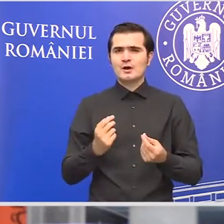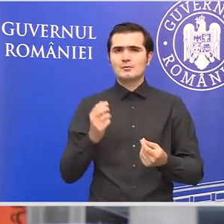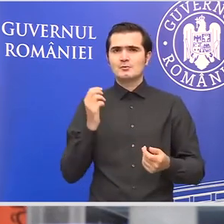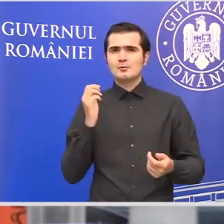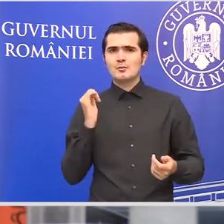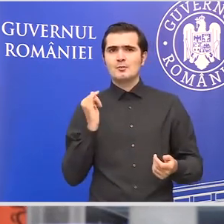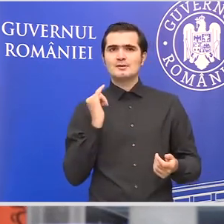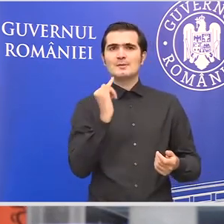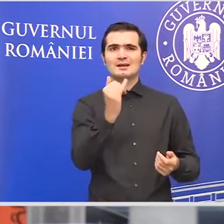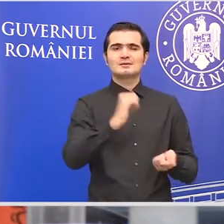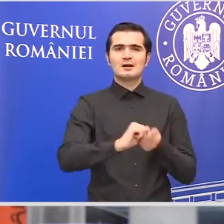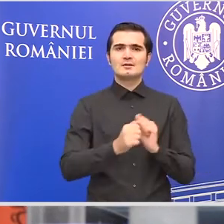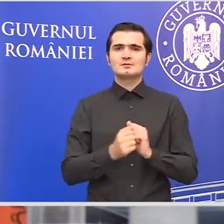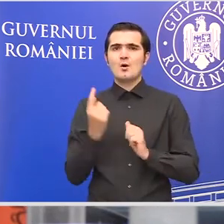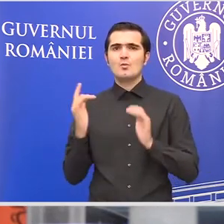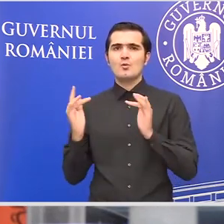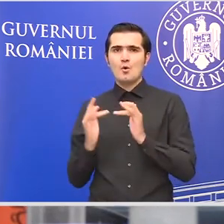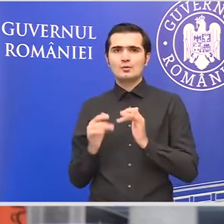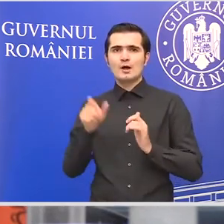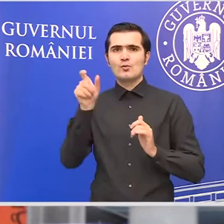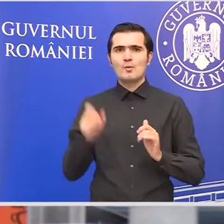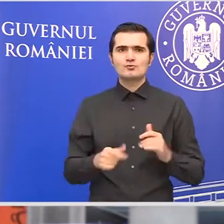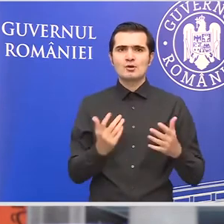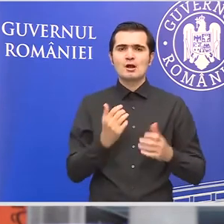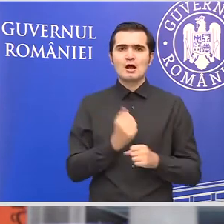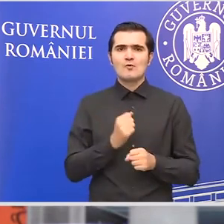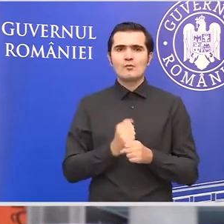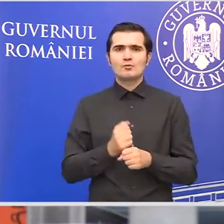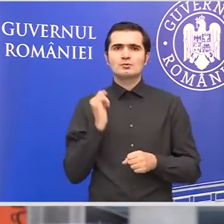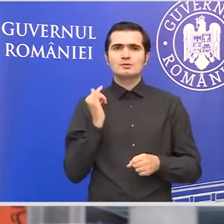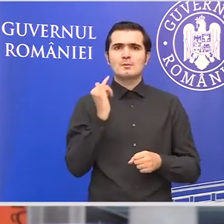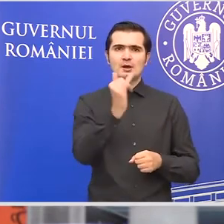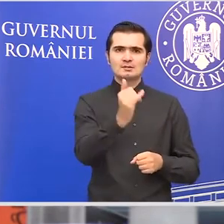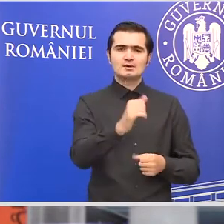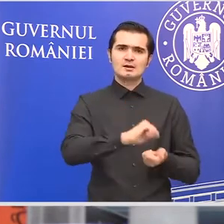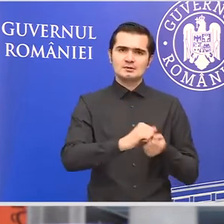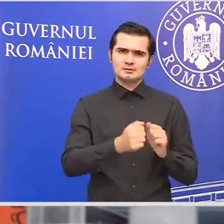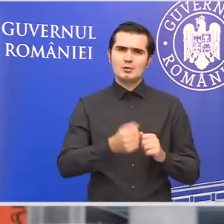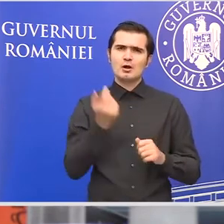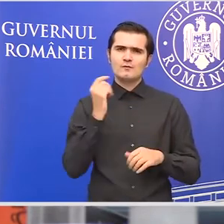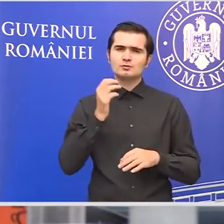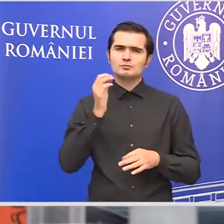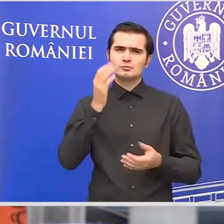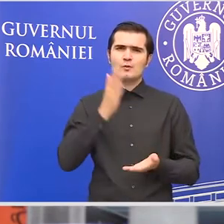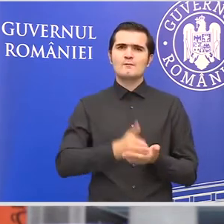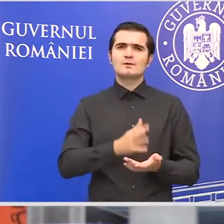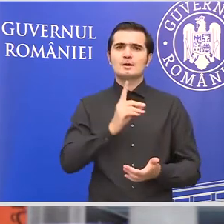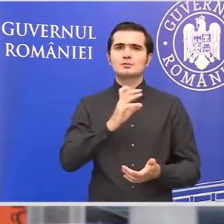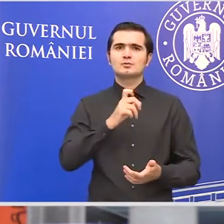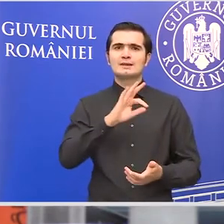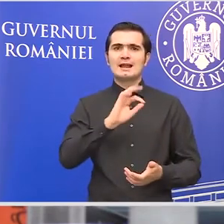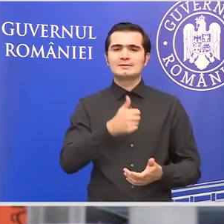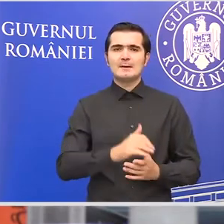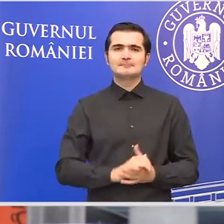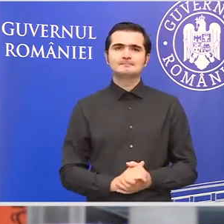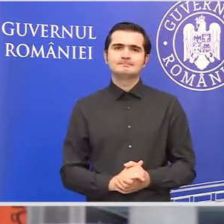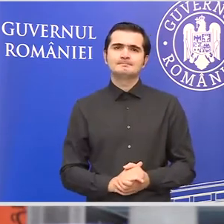contact cu o persoană care să se fi deplasat sau să fi fost confirmată cu tulpina Delta.